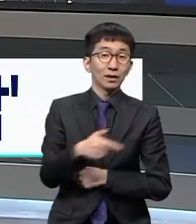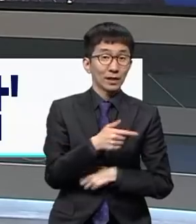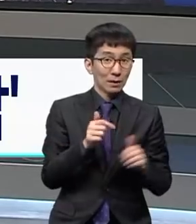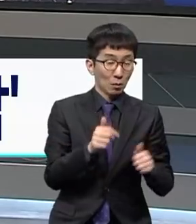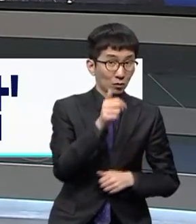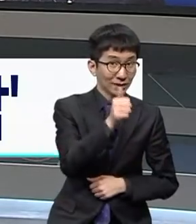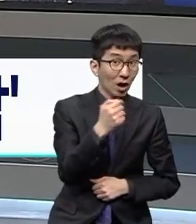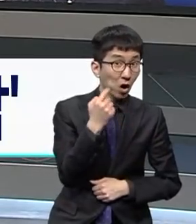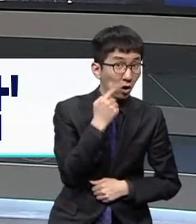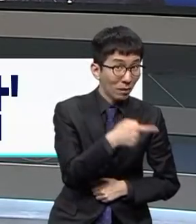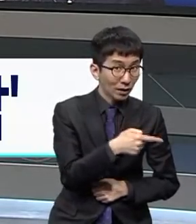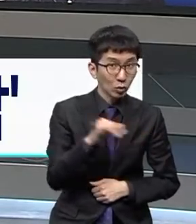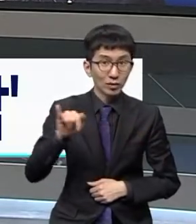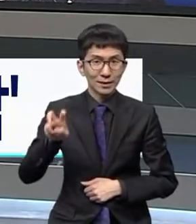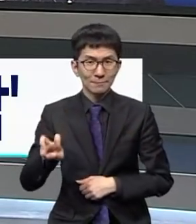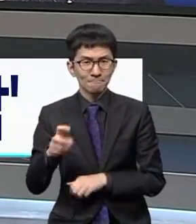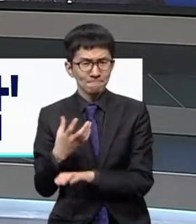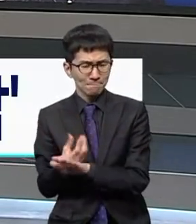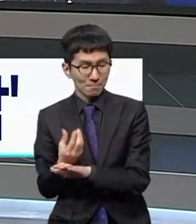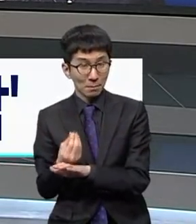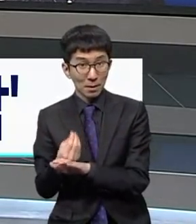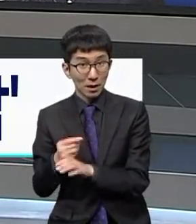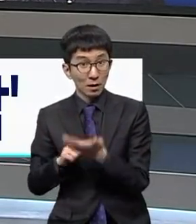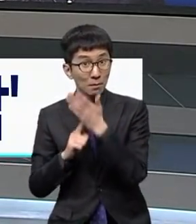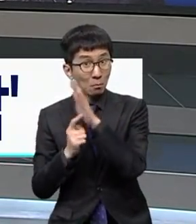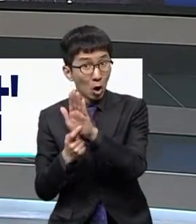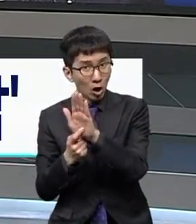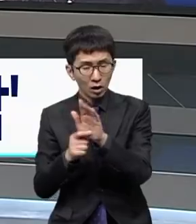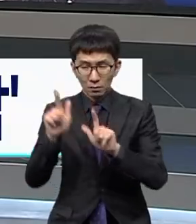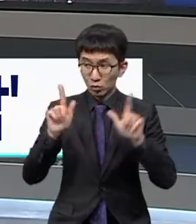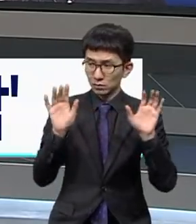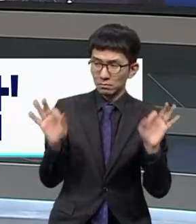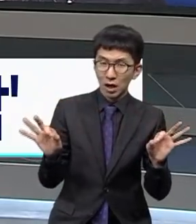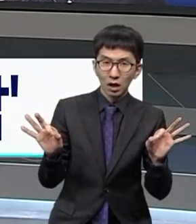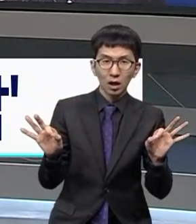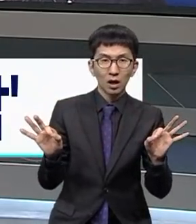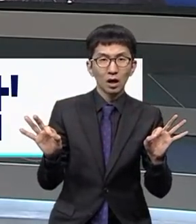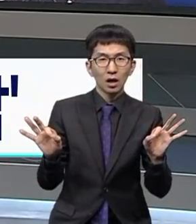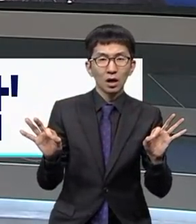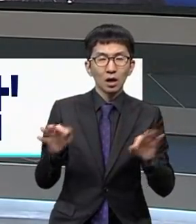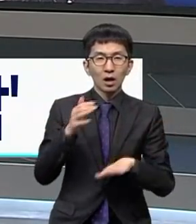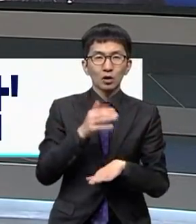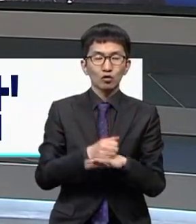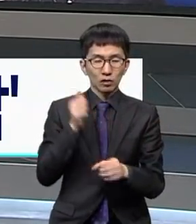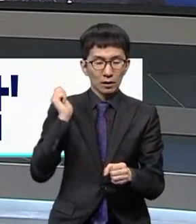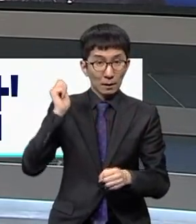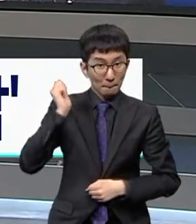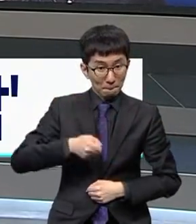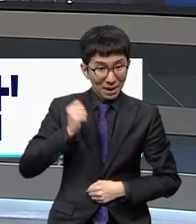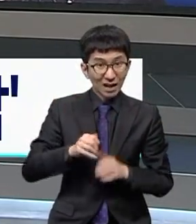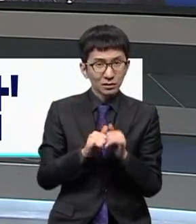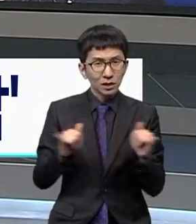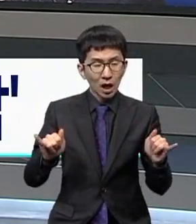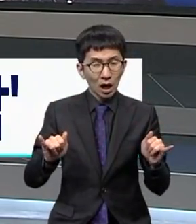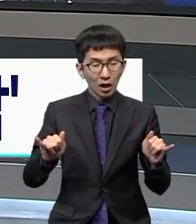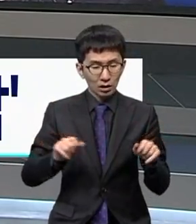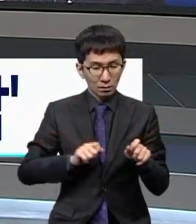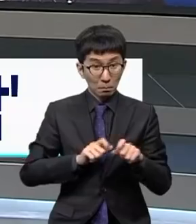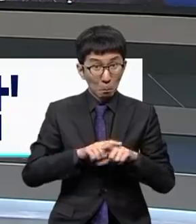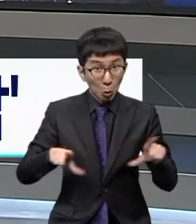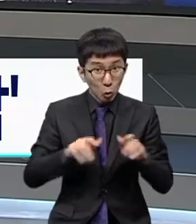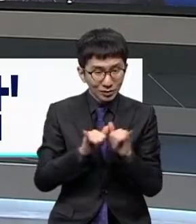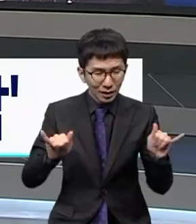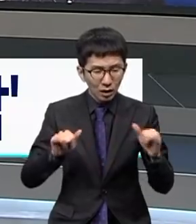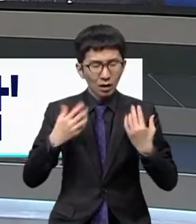거짓말도 또 임 성금 판사가 녹음 파일을 공개한 것도 일선 법관들에게 는 참담한 일로 받아들여지고 있습니다